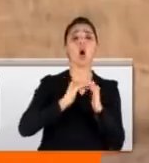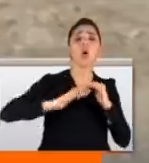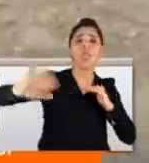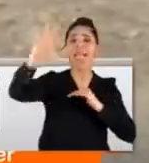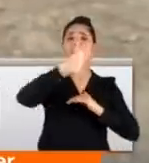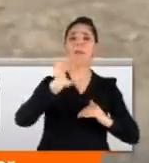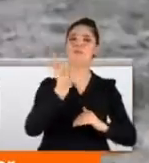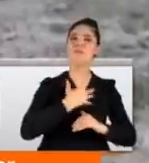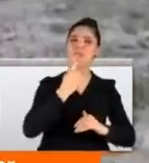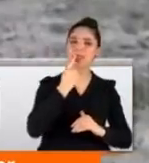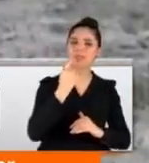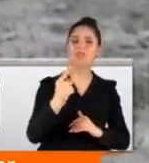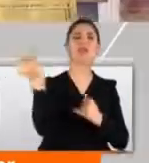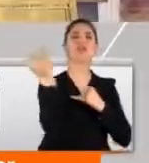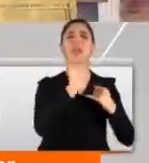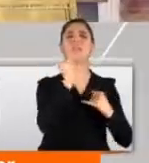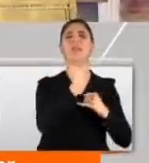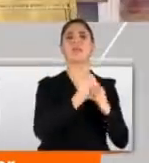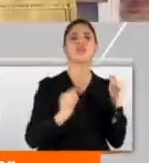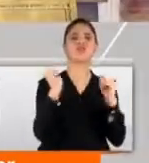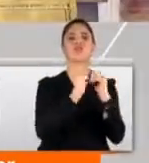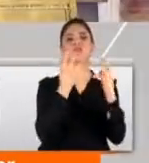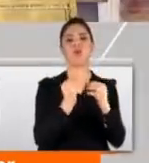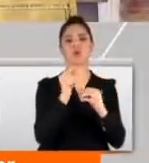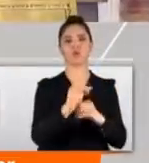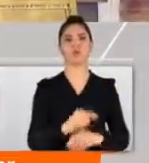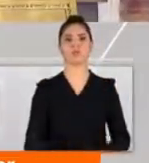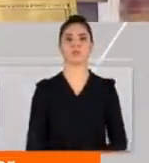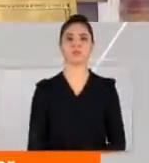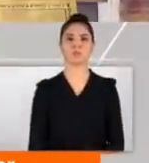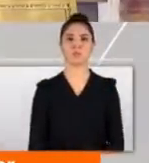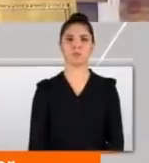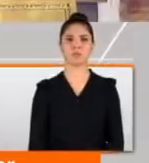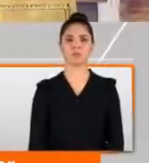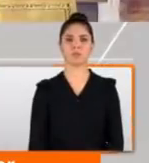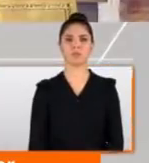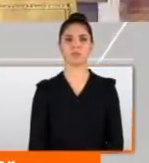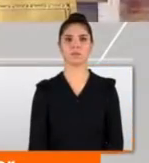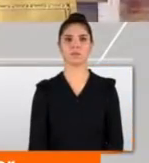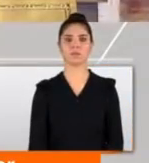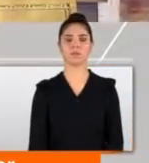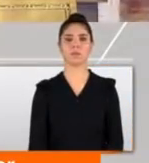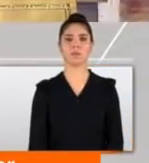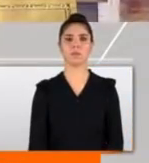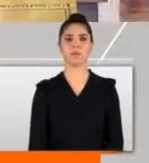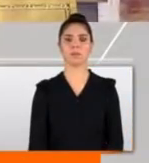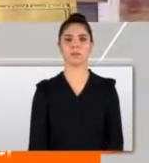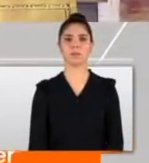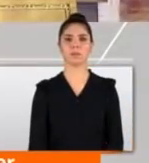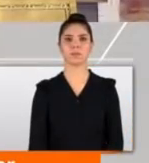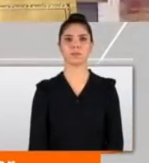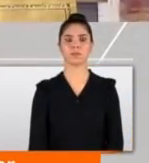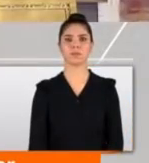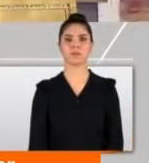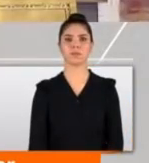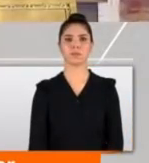ordusu dese de tepkiler peş peşe geldi. Birilerinin çıkıp da silahlı kuvvetleri özel olarak kullanıp, orduyu özel olarak kullanıp onu satılmış